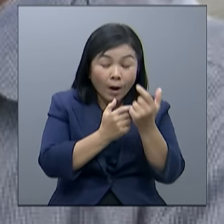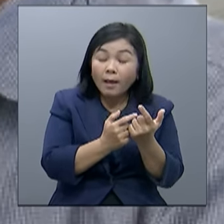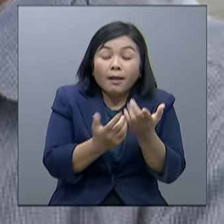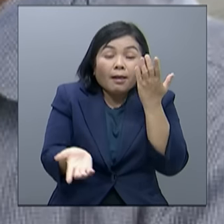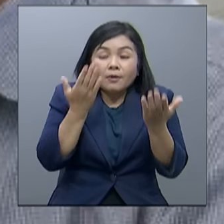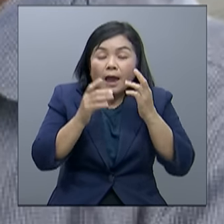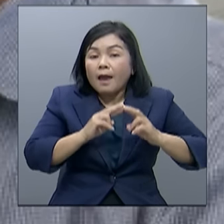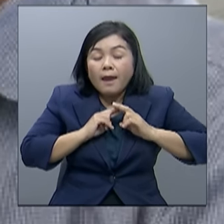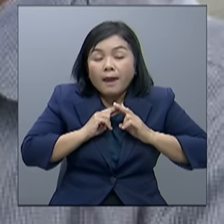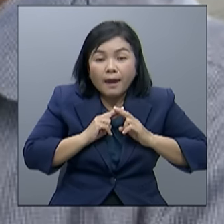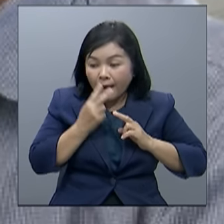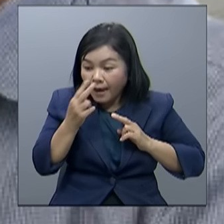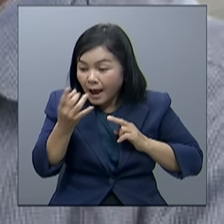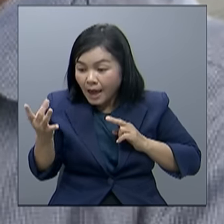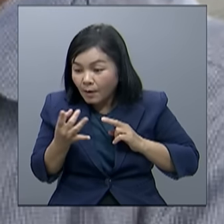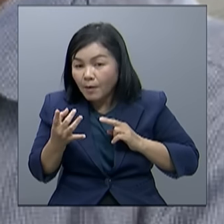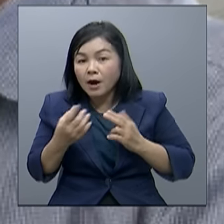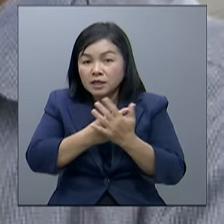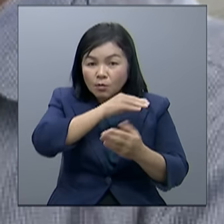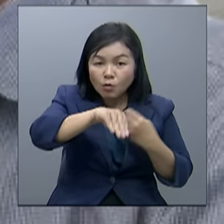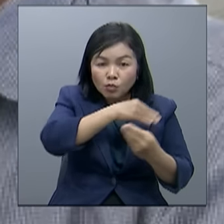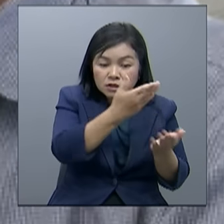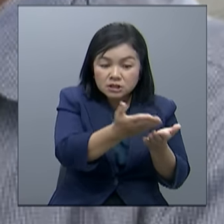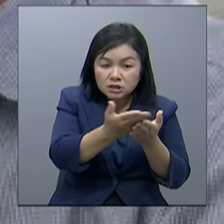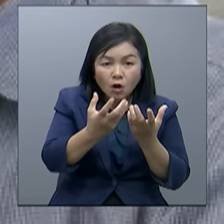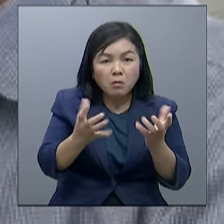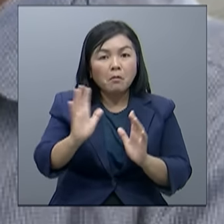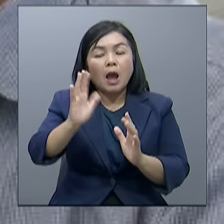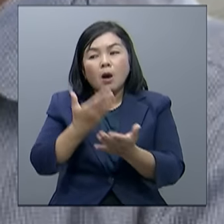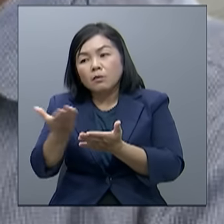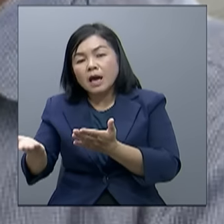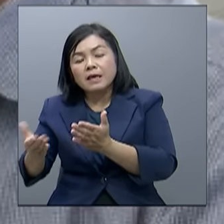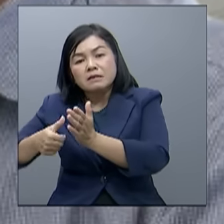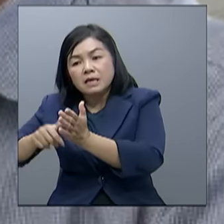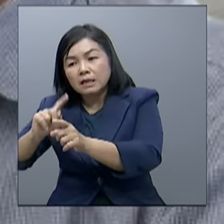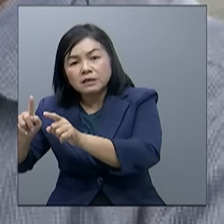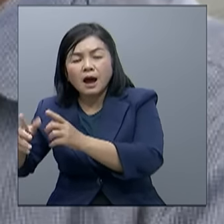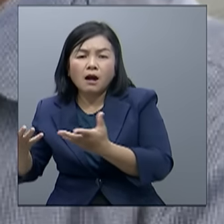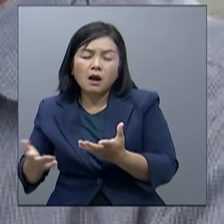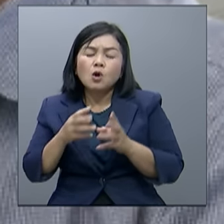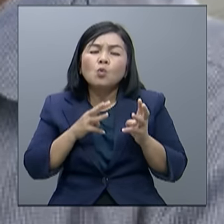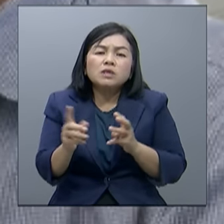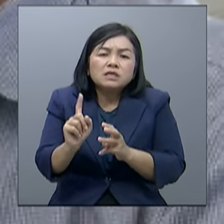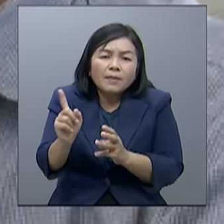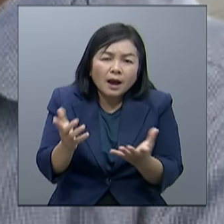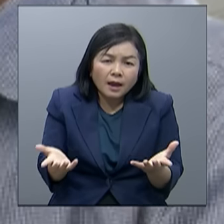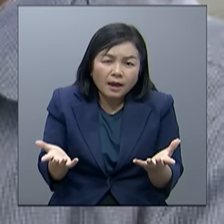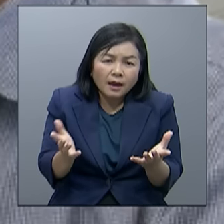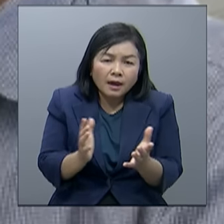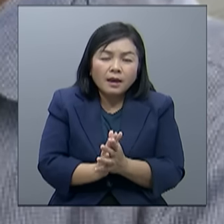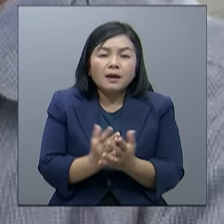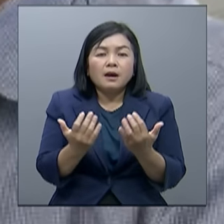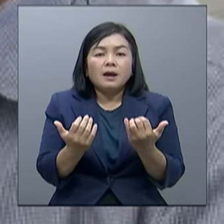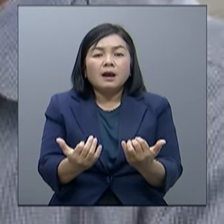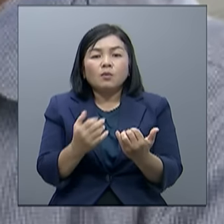ที่อยู่ต่อหน้าแต่เราต้องการมันกระตุ้นเศรษฐกิจไงครับถ้าเกิดเราแค่ต้องการลดภาระค่าครองชีพจ่ายเงินหนึ่งจ่ายยังไงแล้วแต่เขานี่ไม่เป็นไ